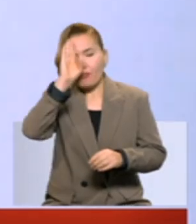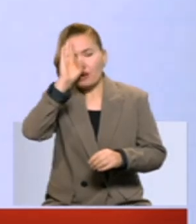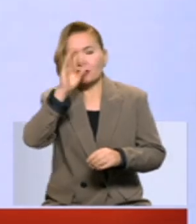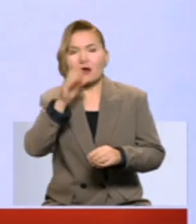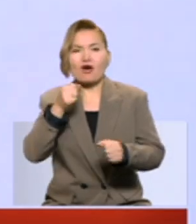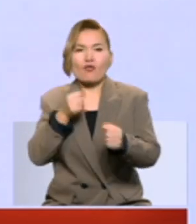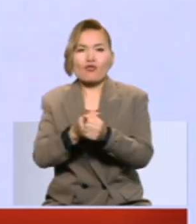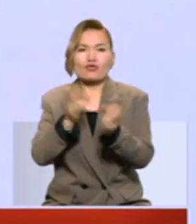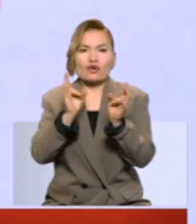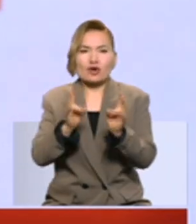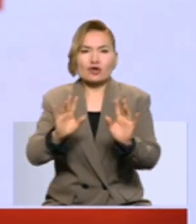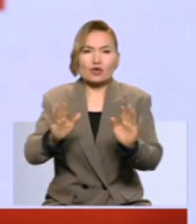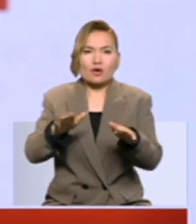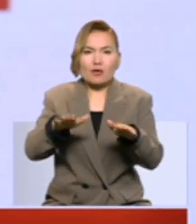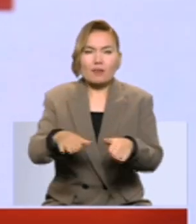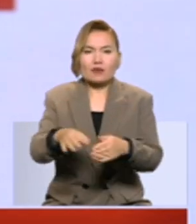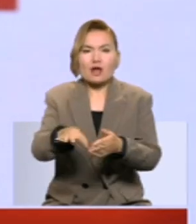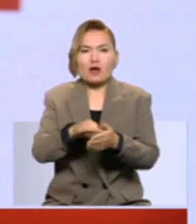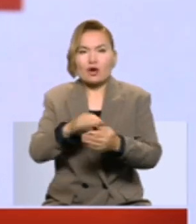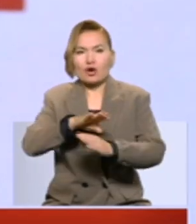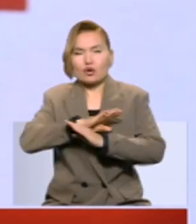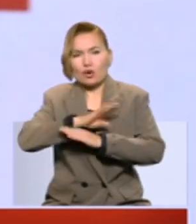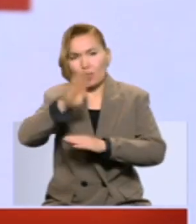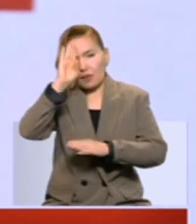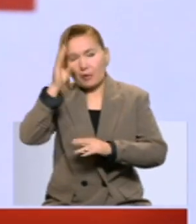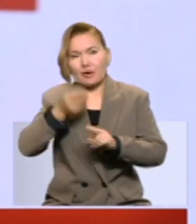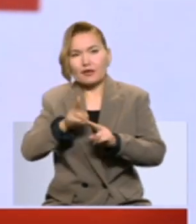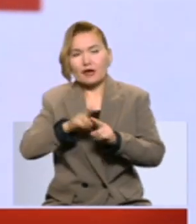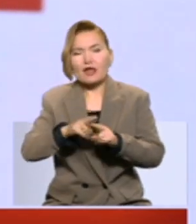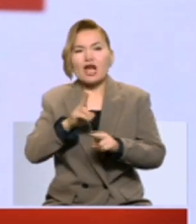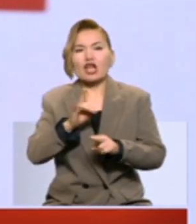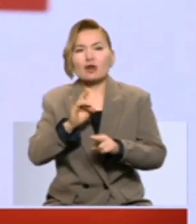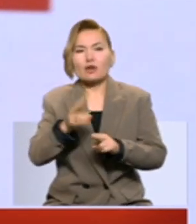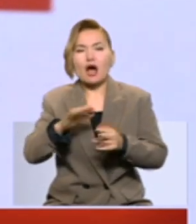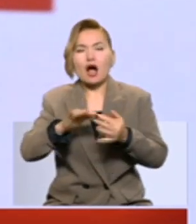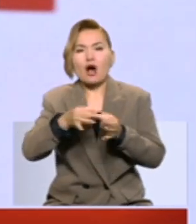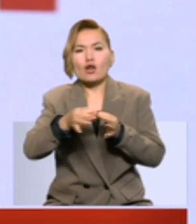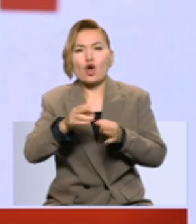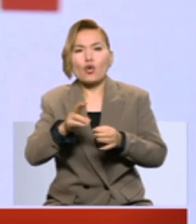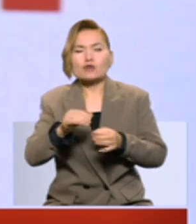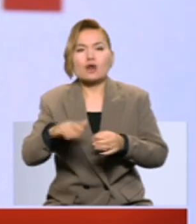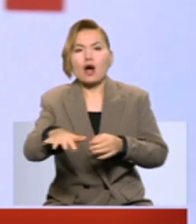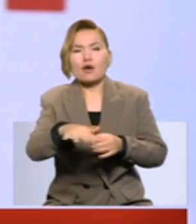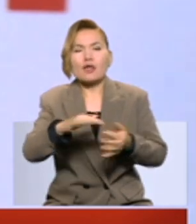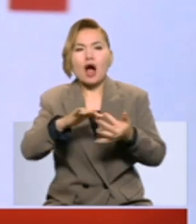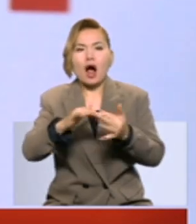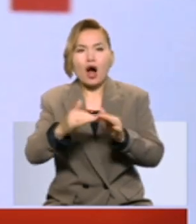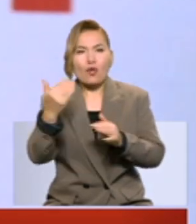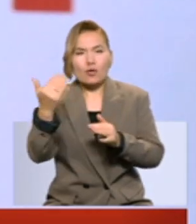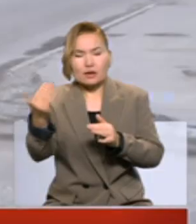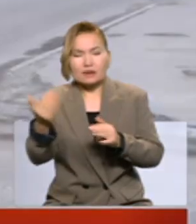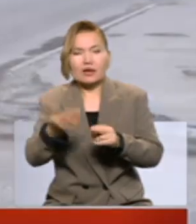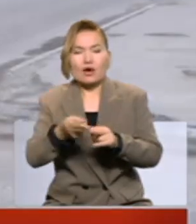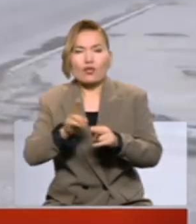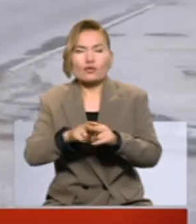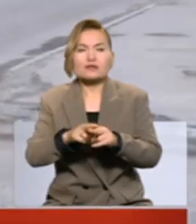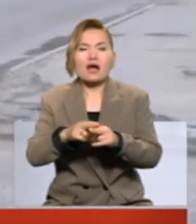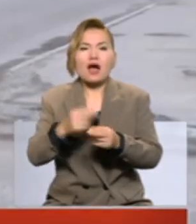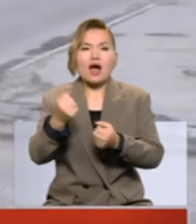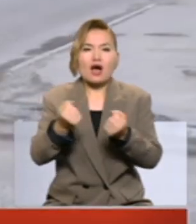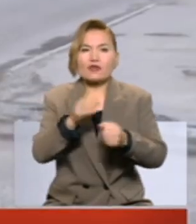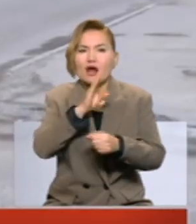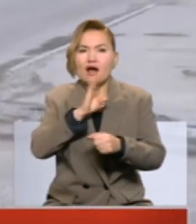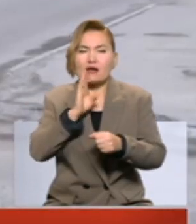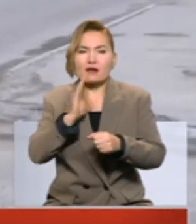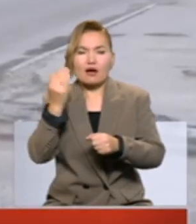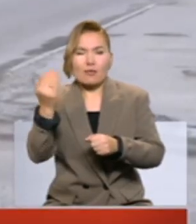болған. Тексеру барысында Hyundai Creta автокөлігі Кербұлақ ауданы Көксу ауылдық округінің әкіміне тиесілі екені анықталды.